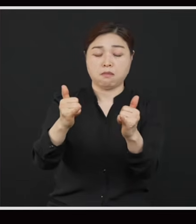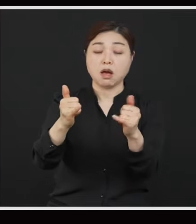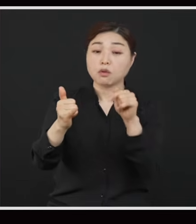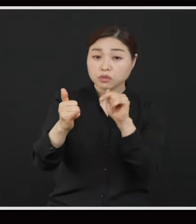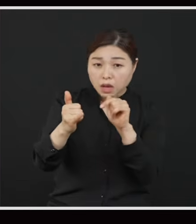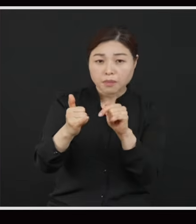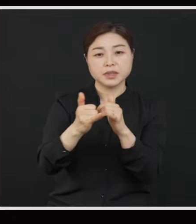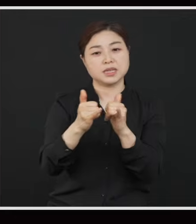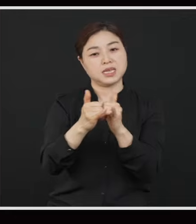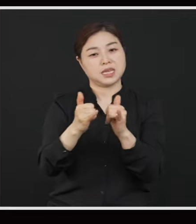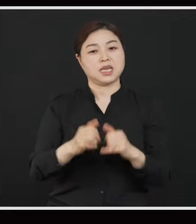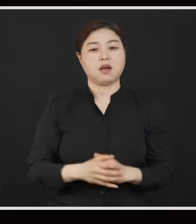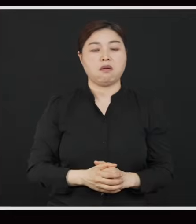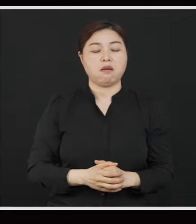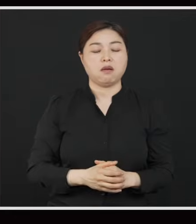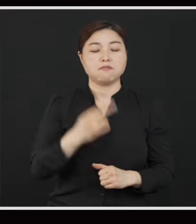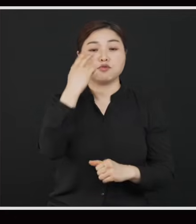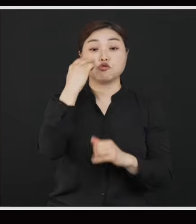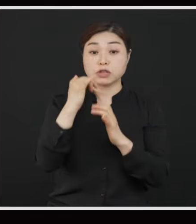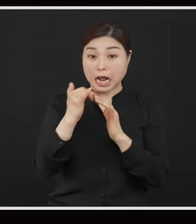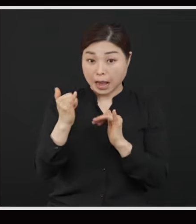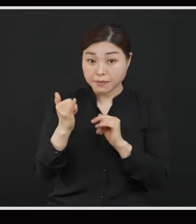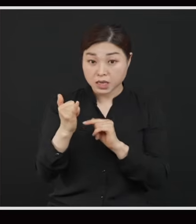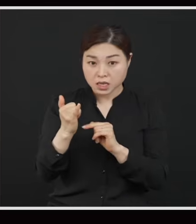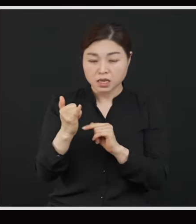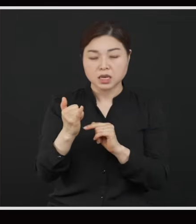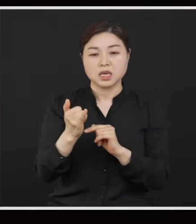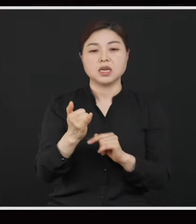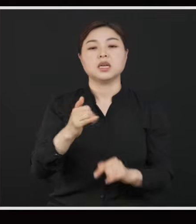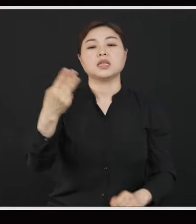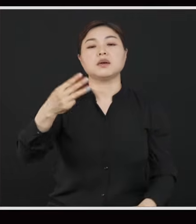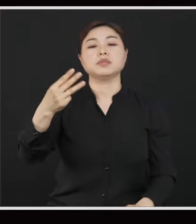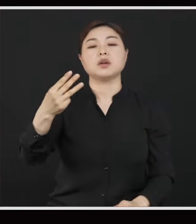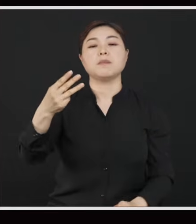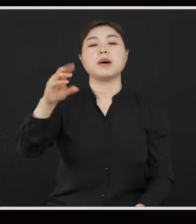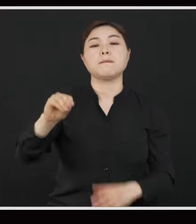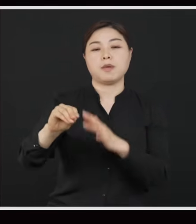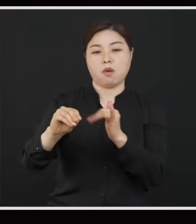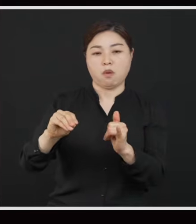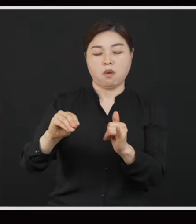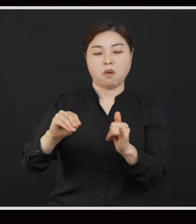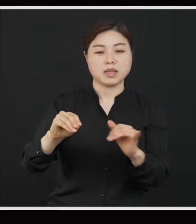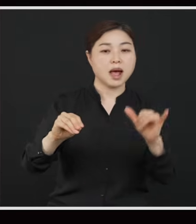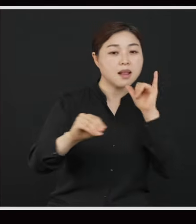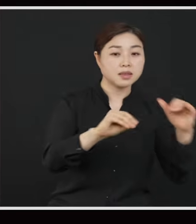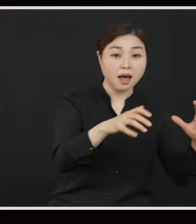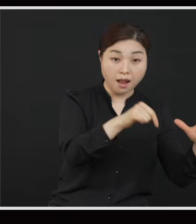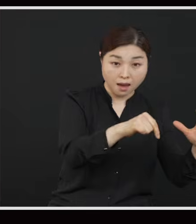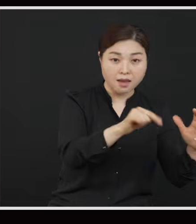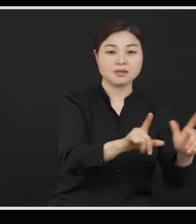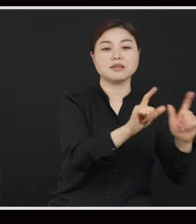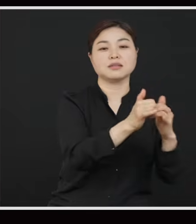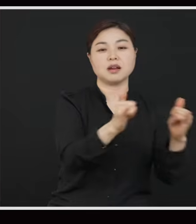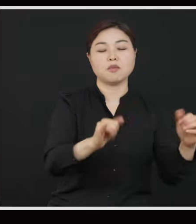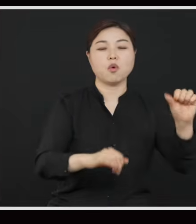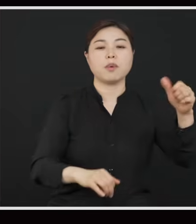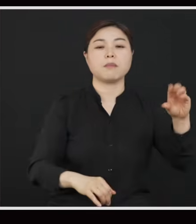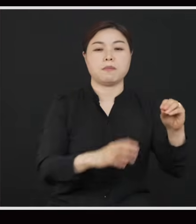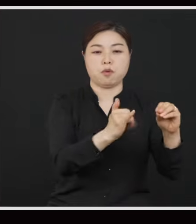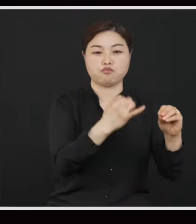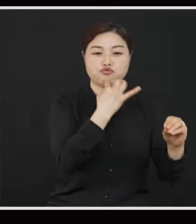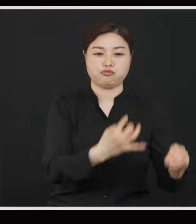근데 아일랜드 계통이라고 하는 미국인이 3천만 명이 되는데, 정작 지금 아일랜드에 사는 사람이 500만 명밖에 안